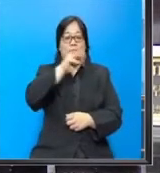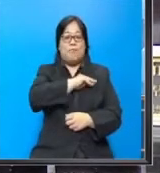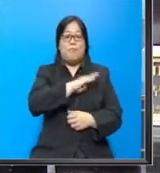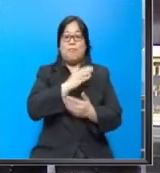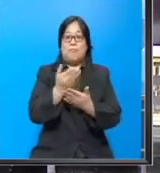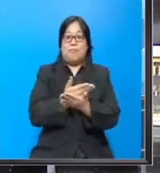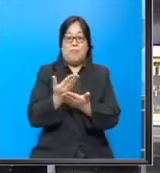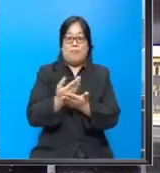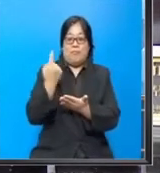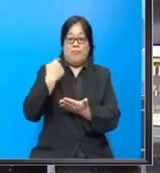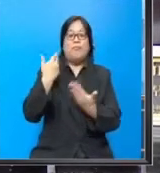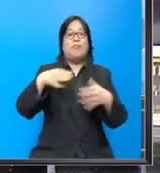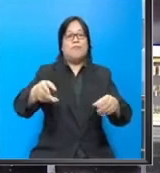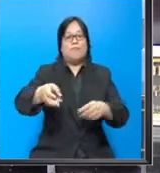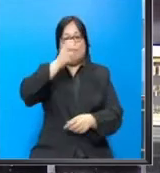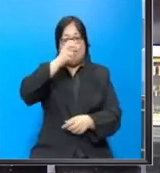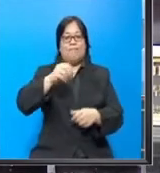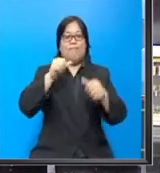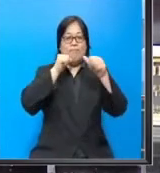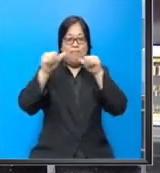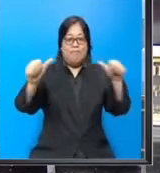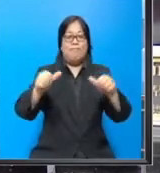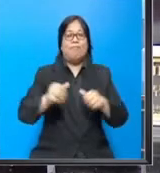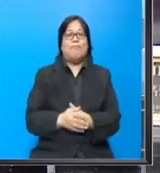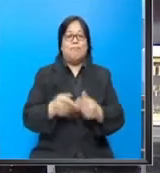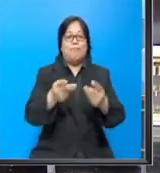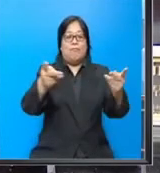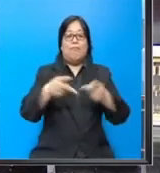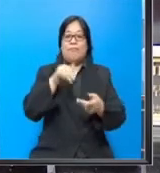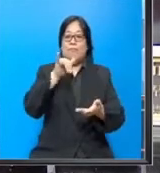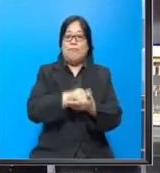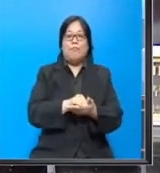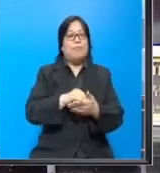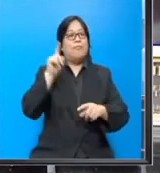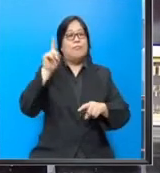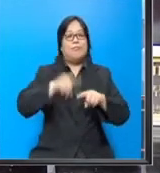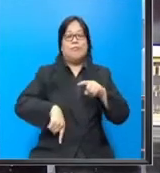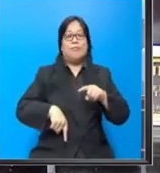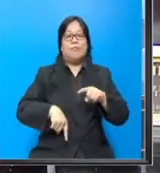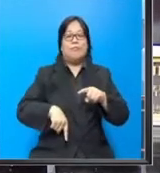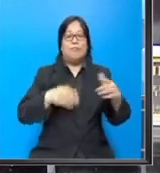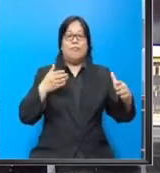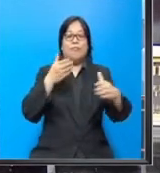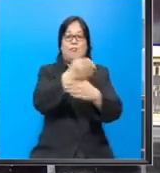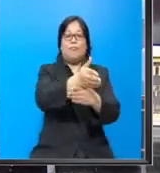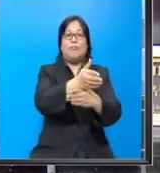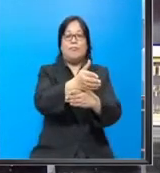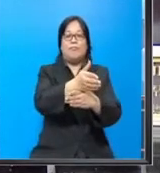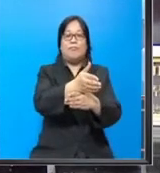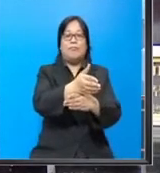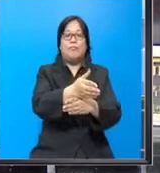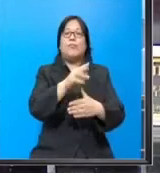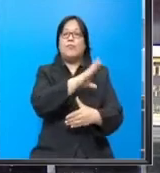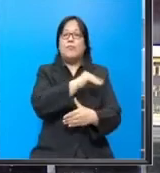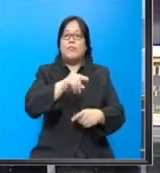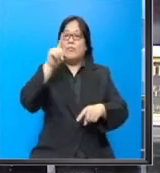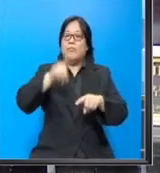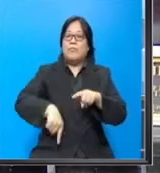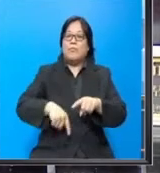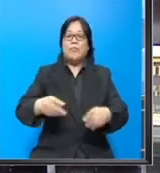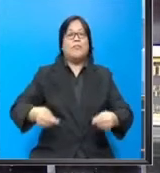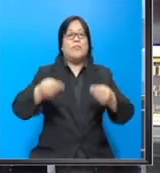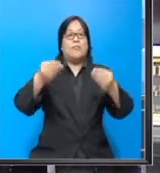yang baru ini telah menegaskan bahwa kawasan tada ini tidak sekali-kali akan di tubuh yakni tidak sekali-kali